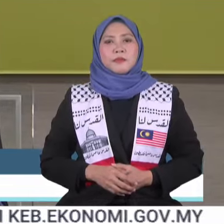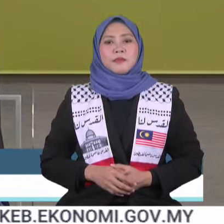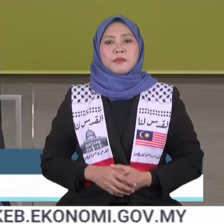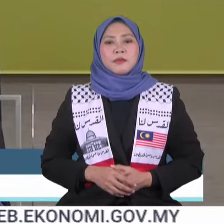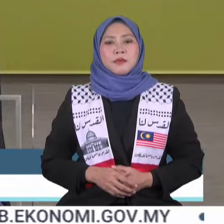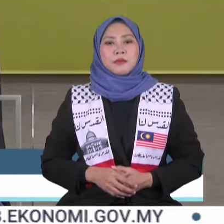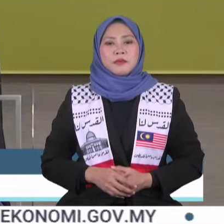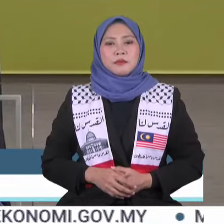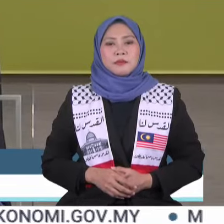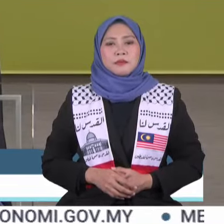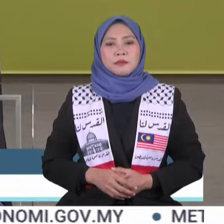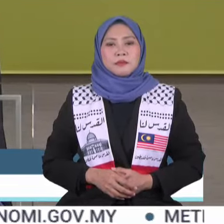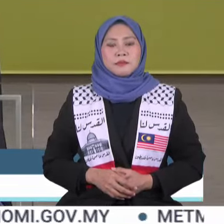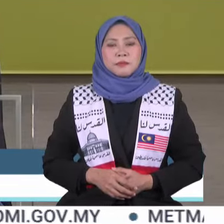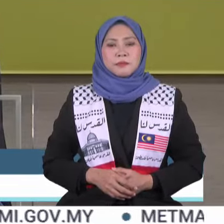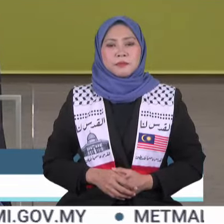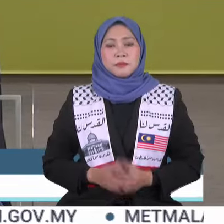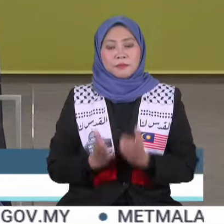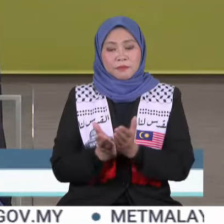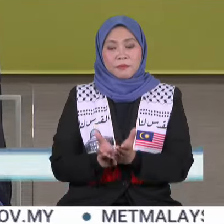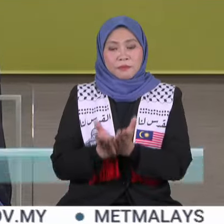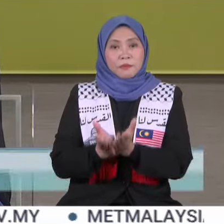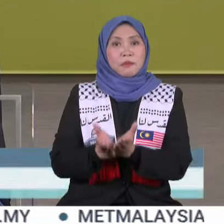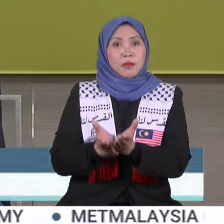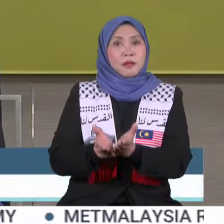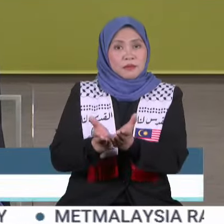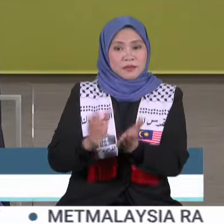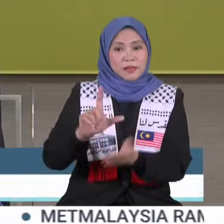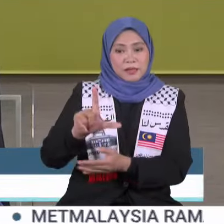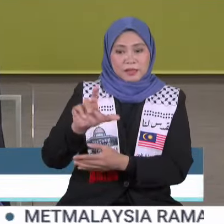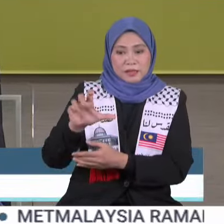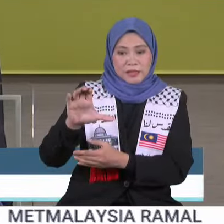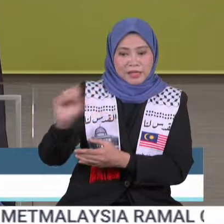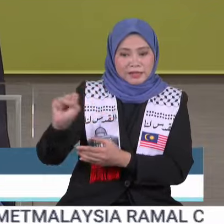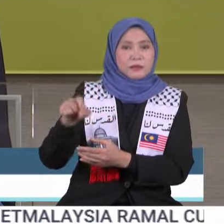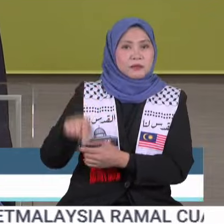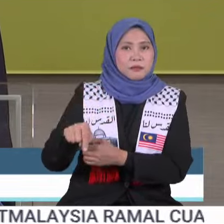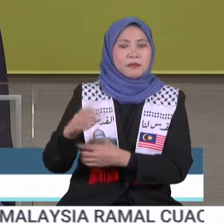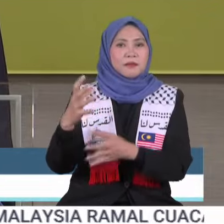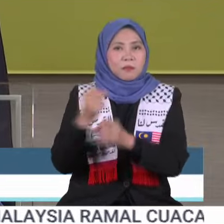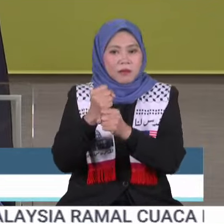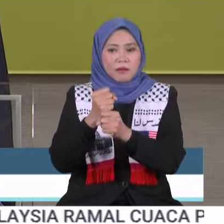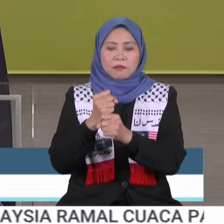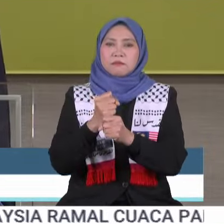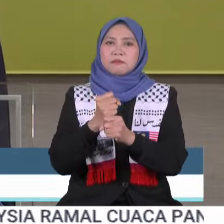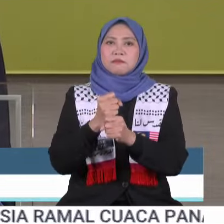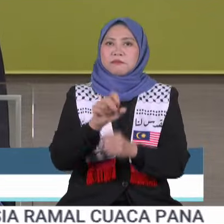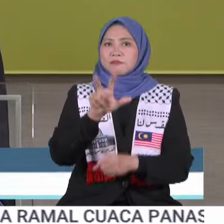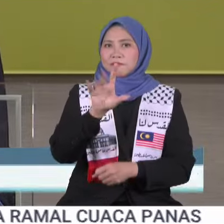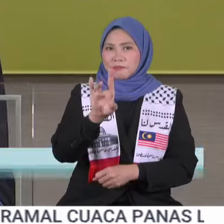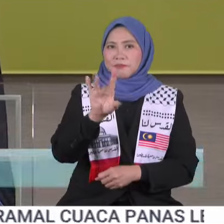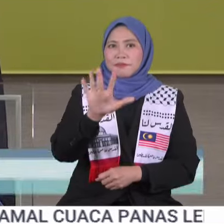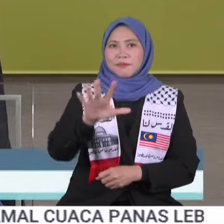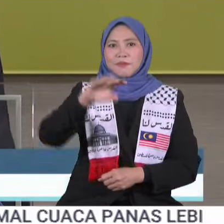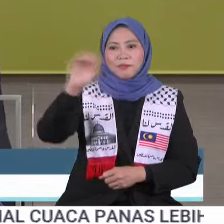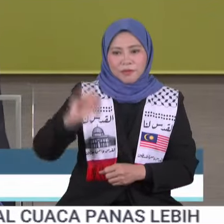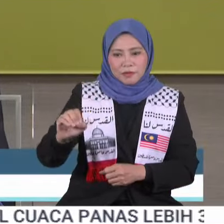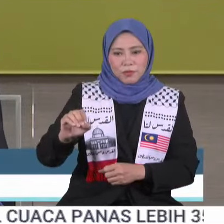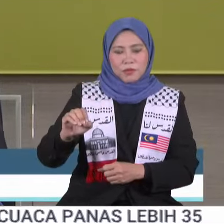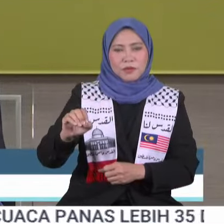2026 bila kapal ni capai kemajuan 85% maka dia